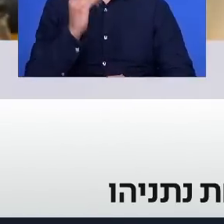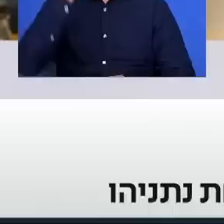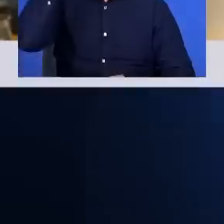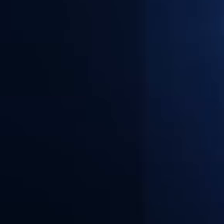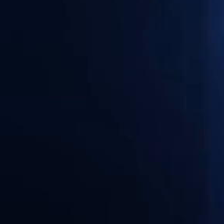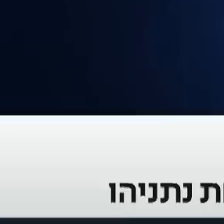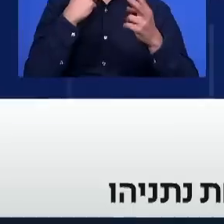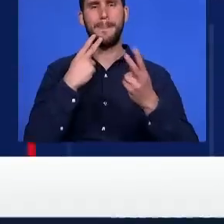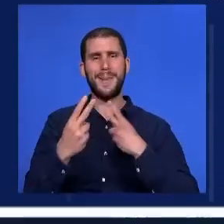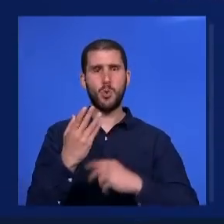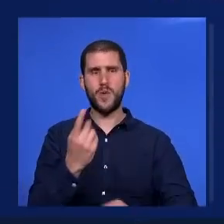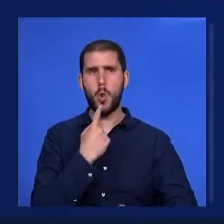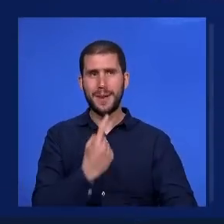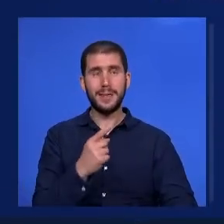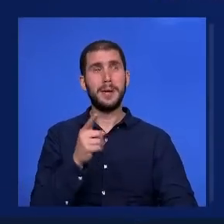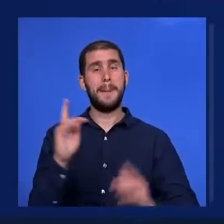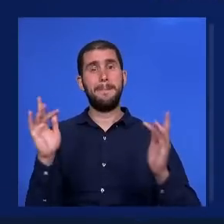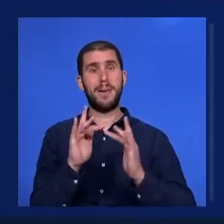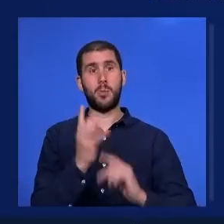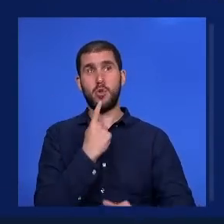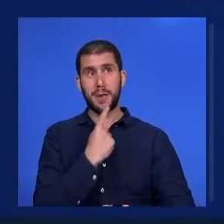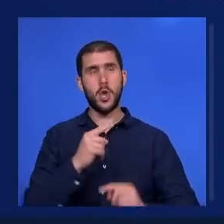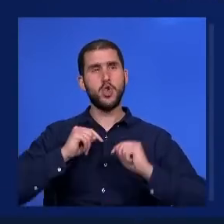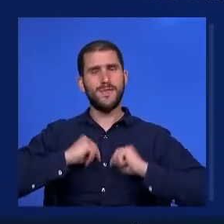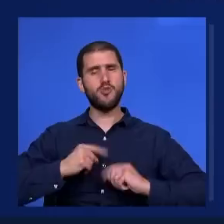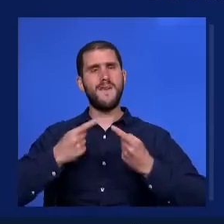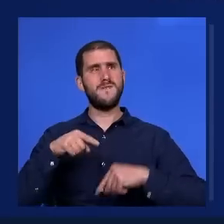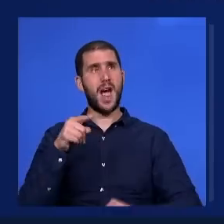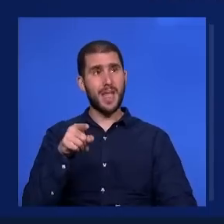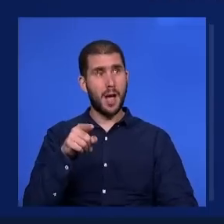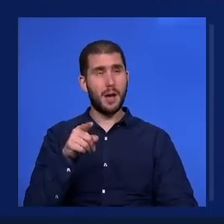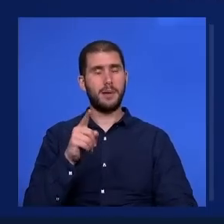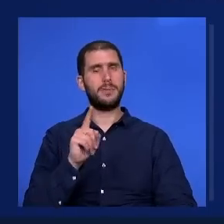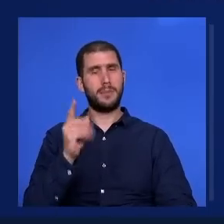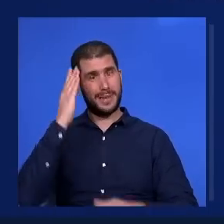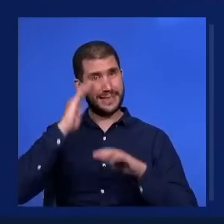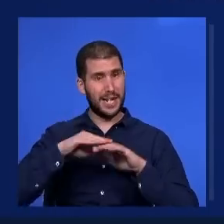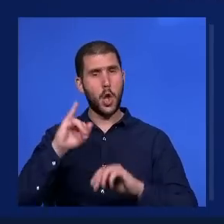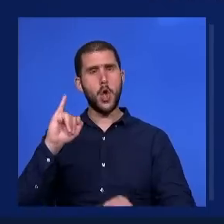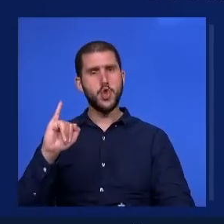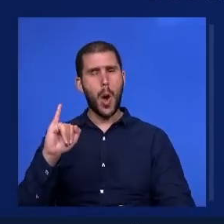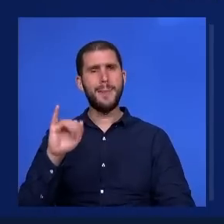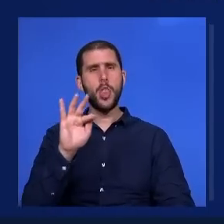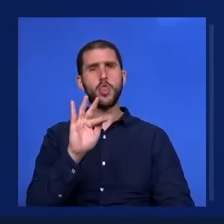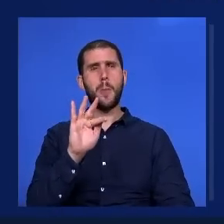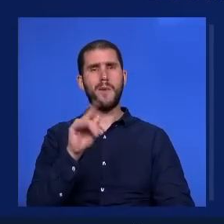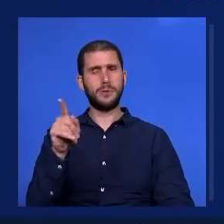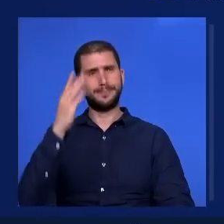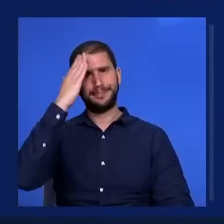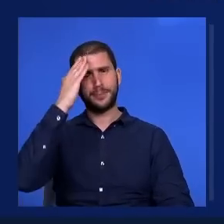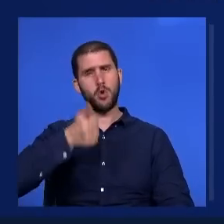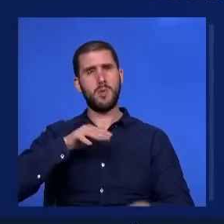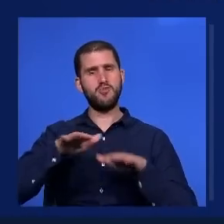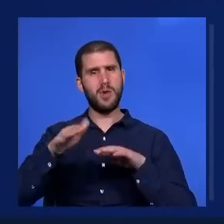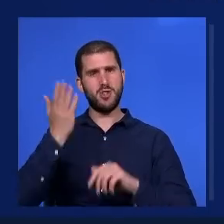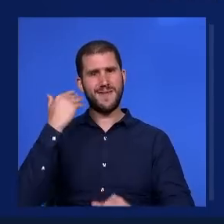נמסר בתגובה שבניגוד לנטען, יושב ראש הוועדה, נזכיר רק, מדובר ביורם טרובובי, שמזוהה עם ראש הממשלה לשעבר